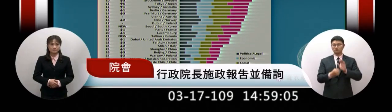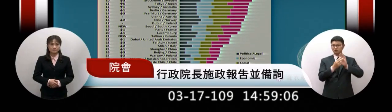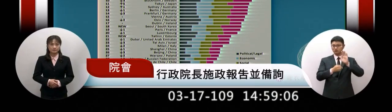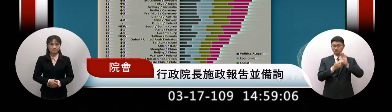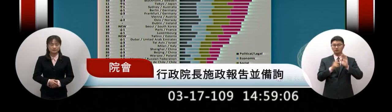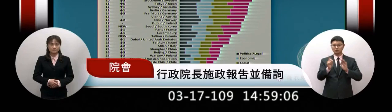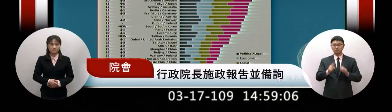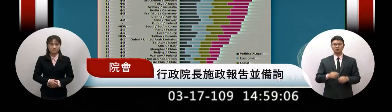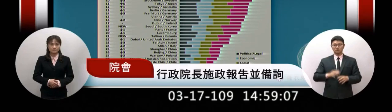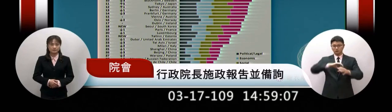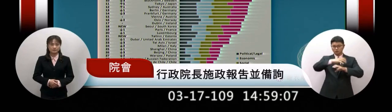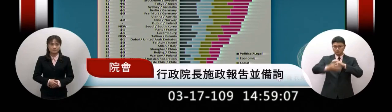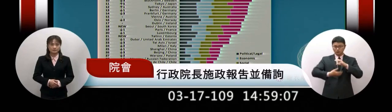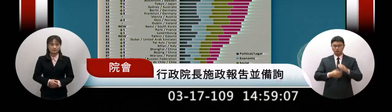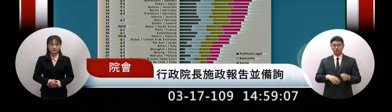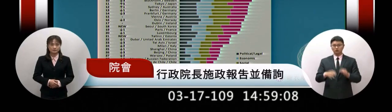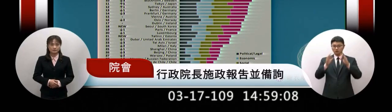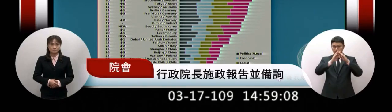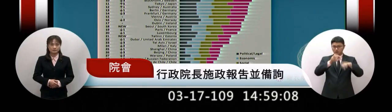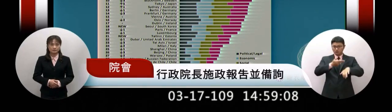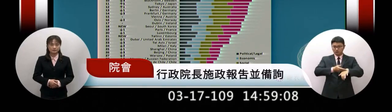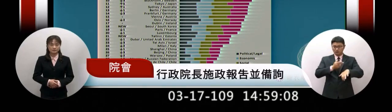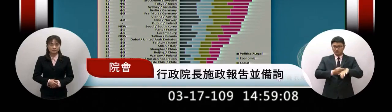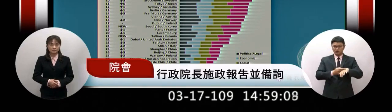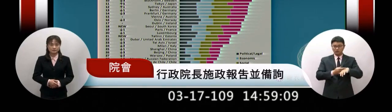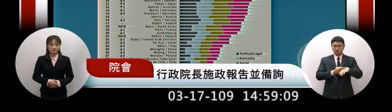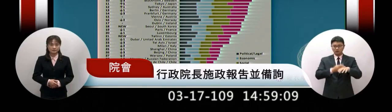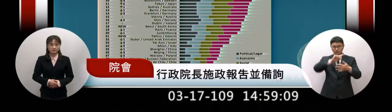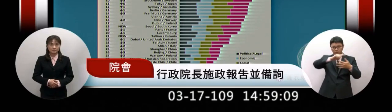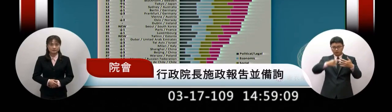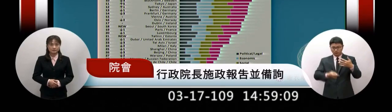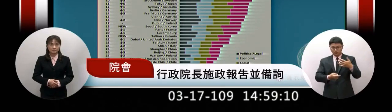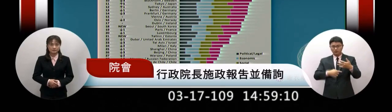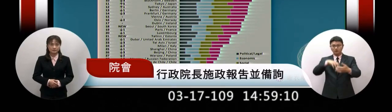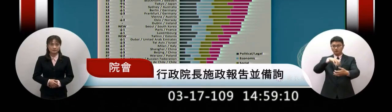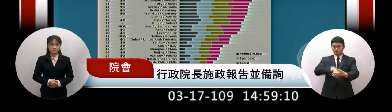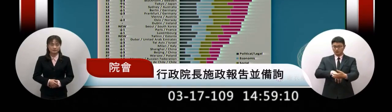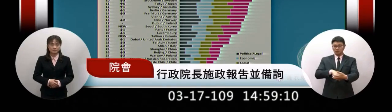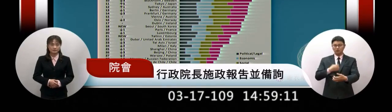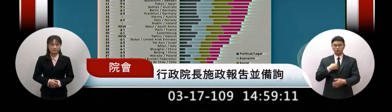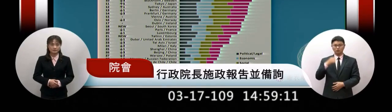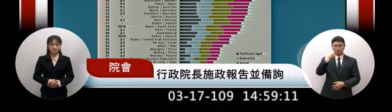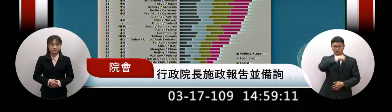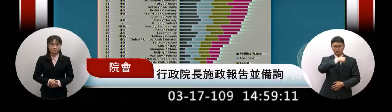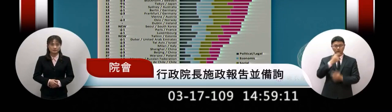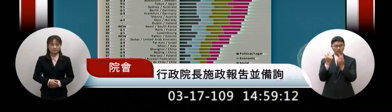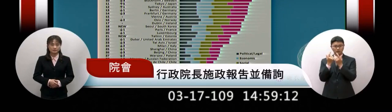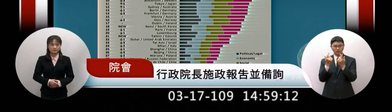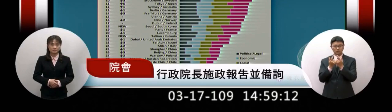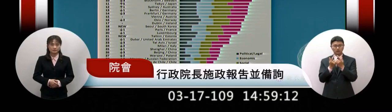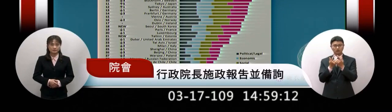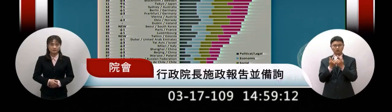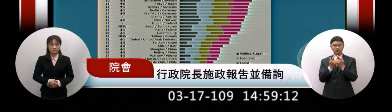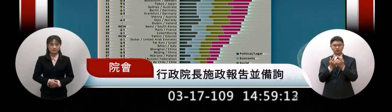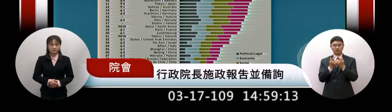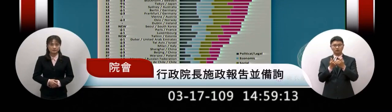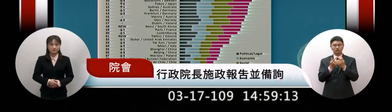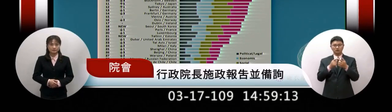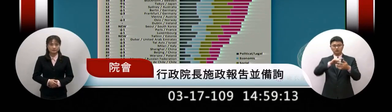全球的金融科技中心的排名里面，台湾跟台北其实都没有挤